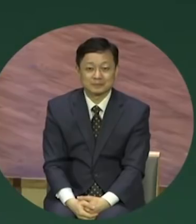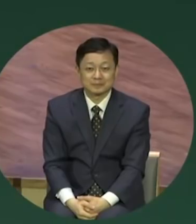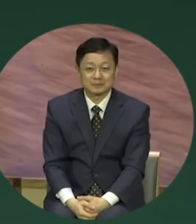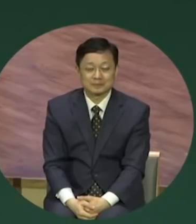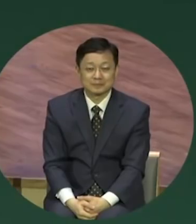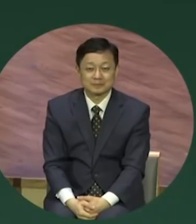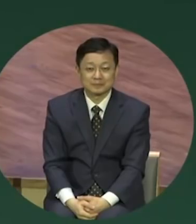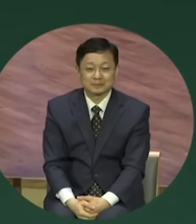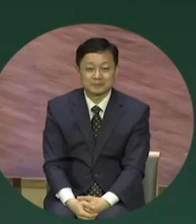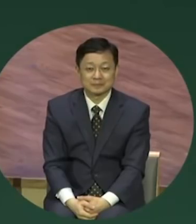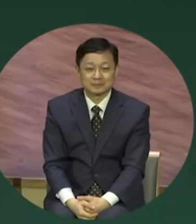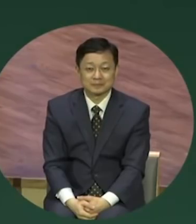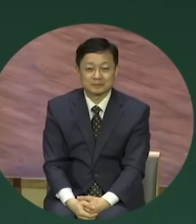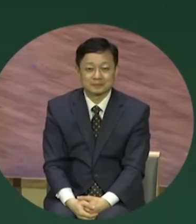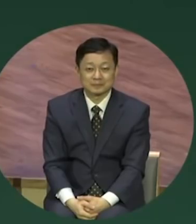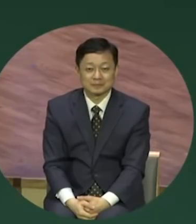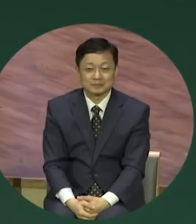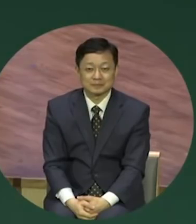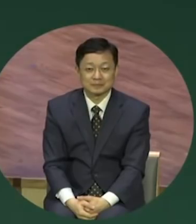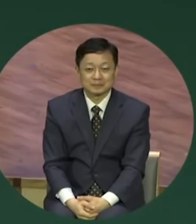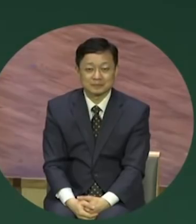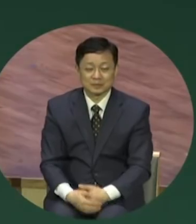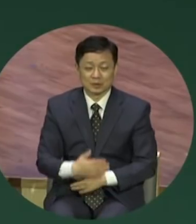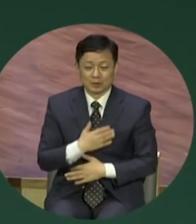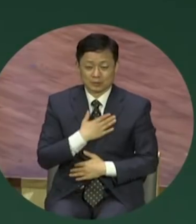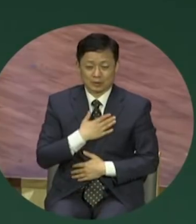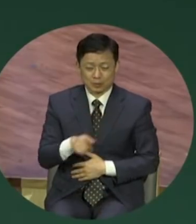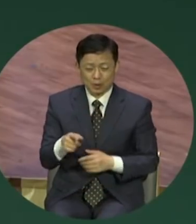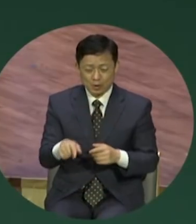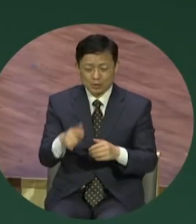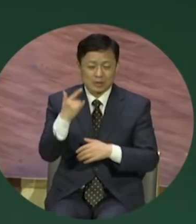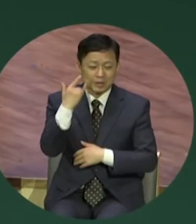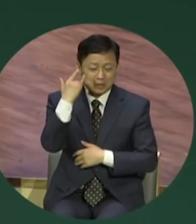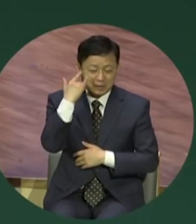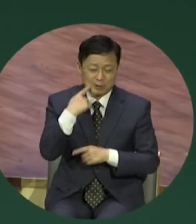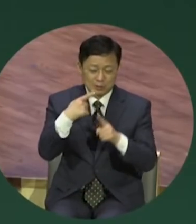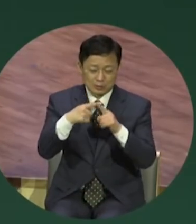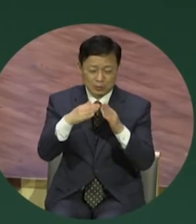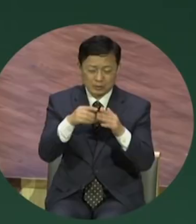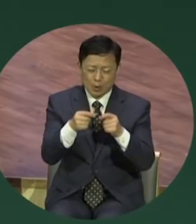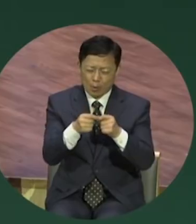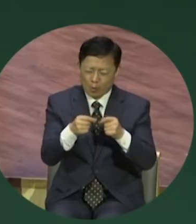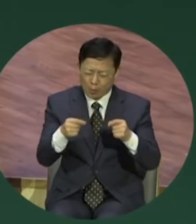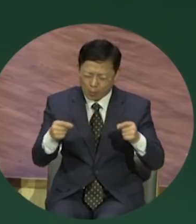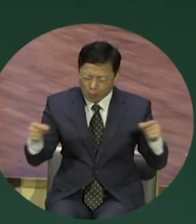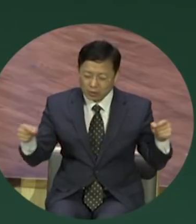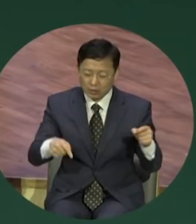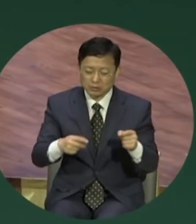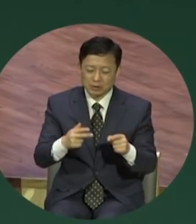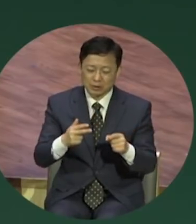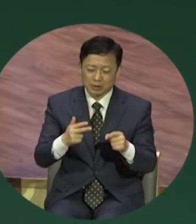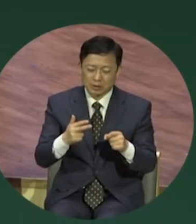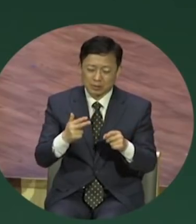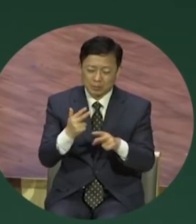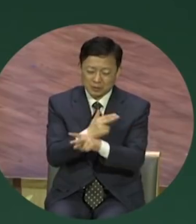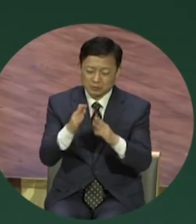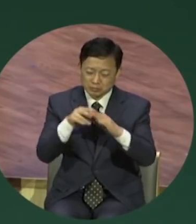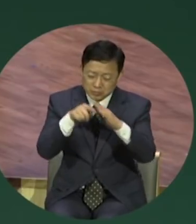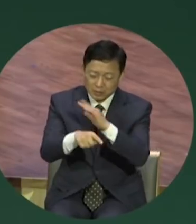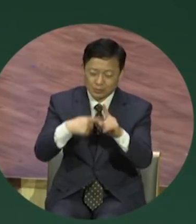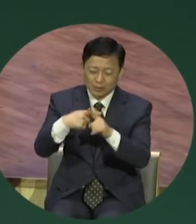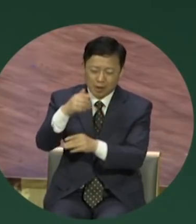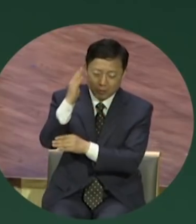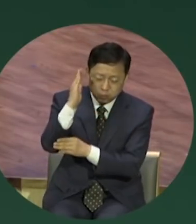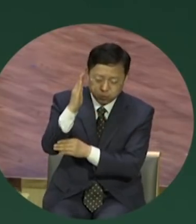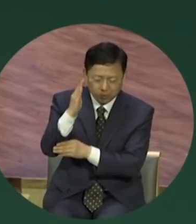동안 영혼께서 메시지하고 이런 게 있다면 이것도 전무후무한 응답. 어디 남의 교회 가서 그럼 맨날 메시지 하겠습니까? 생각해 보세요. Sermons for